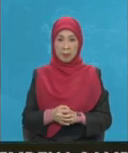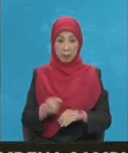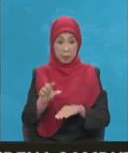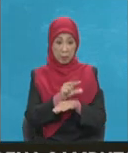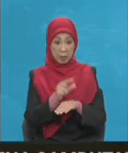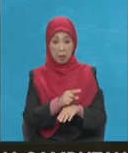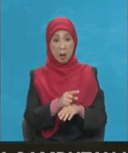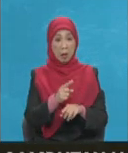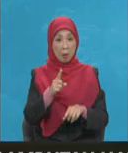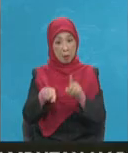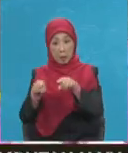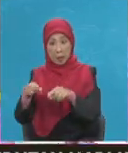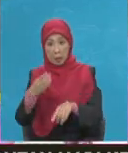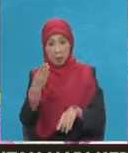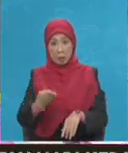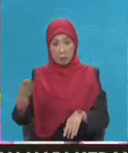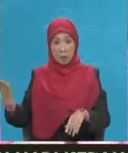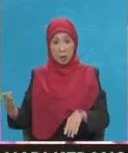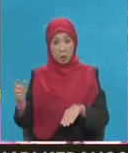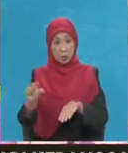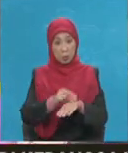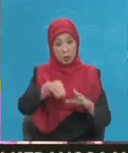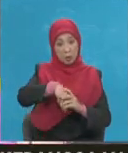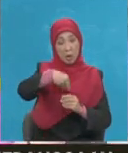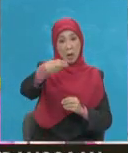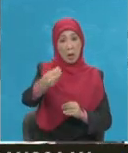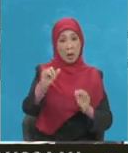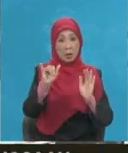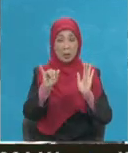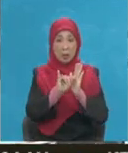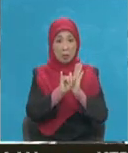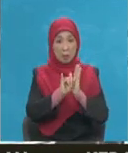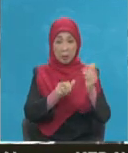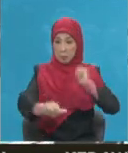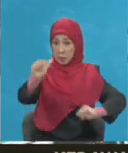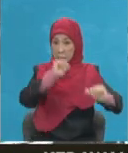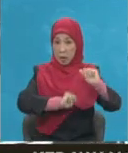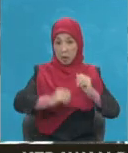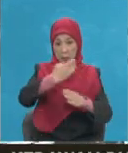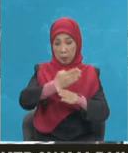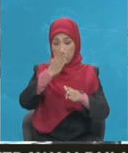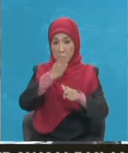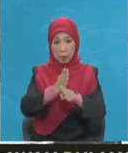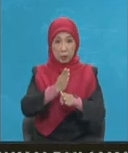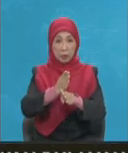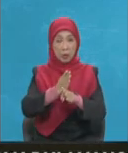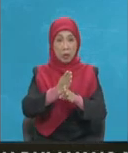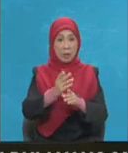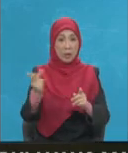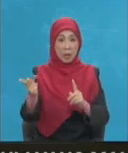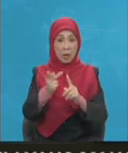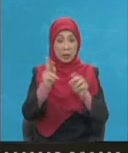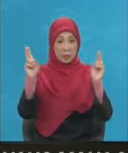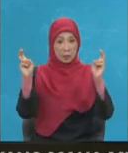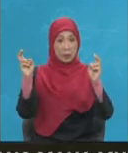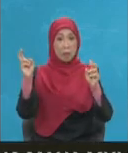Penggunaan pelbagai prop dalam persembahan adalah untuk mengeluarkan imej persembahan. Bagi membentuk corak-corak khas dalam persembahan